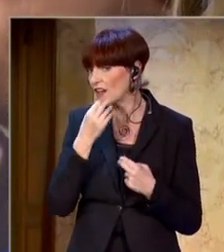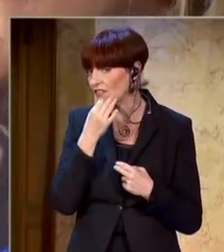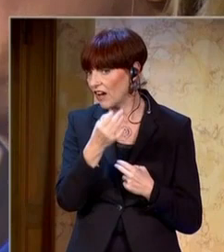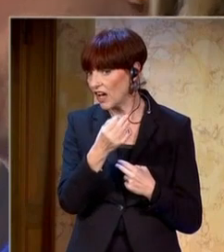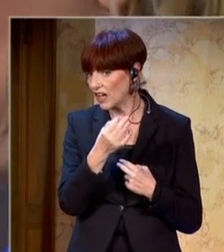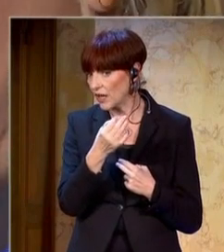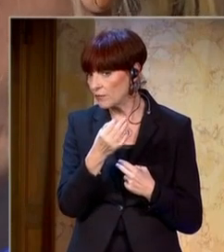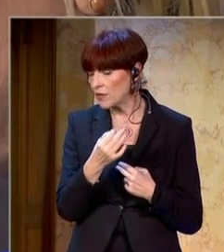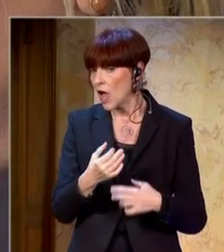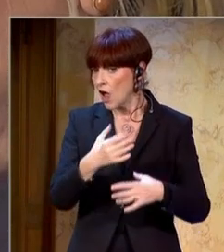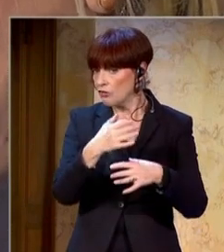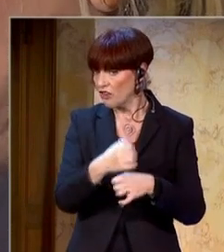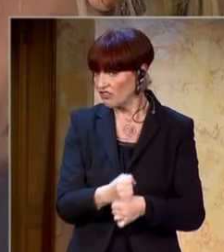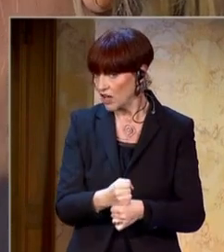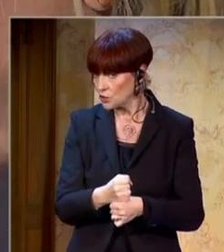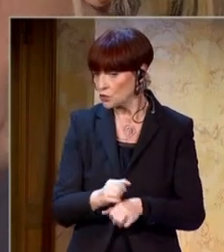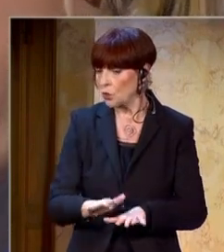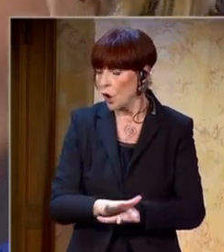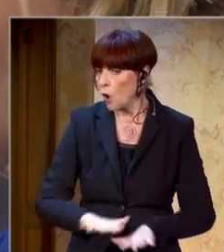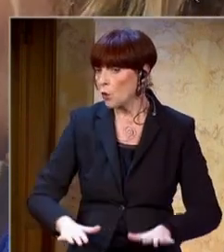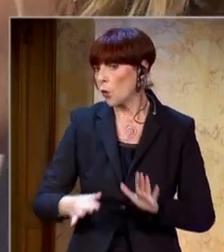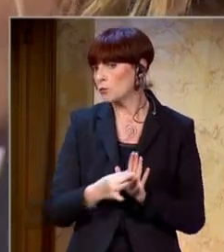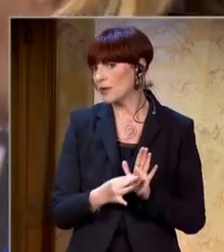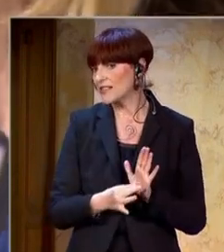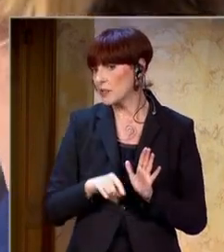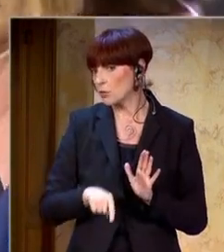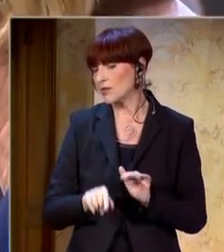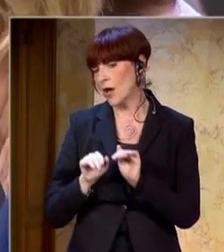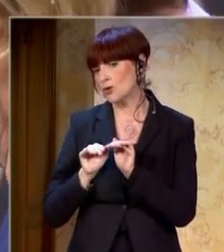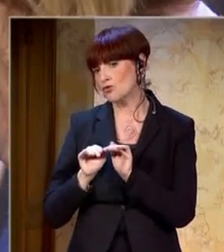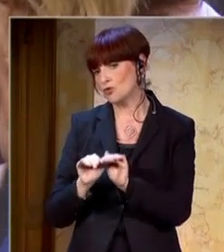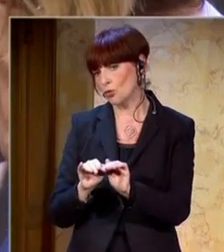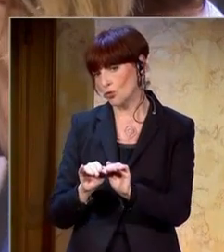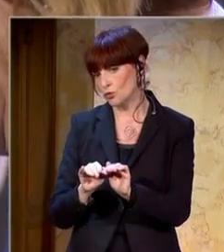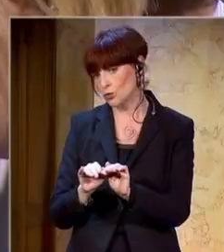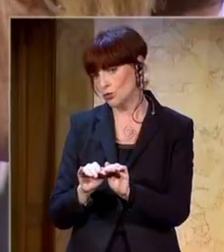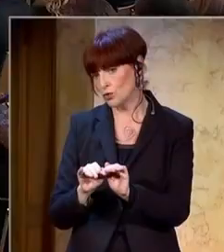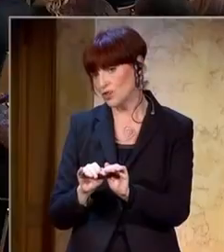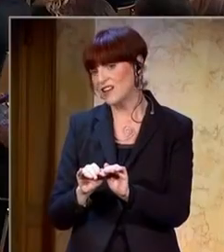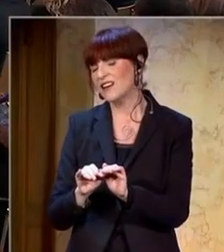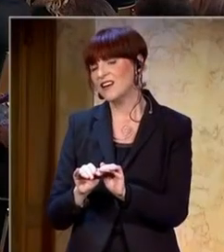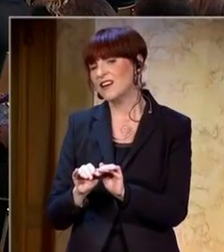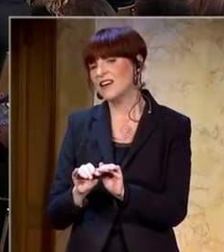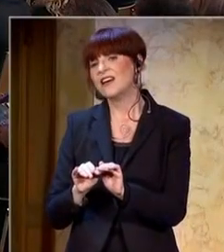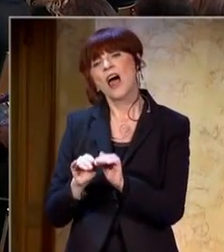die Grundprinzipien unserer Verfassung davor, den Weg in die Illiberalität